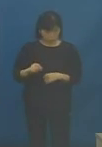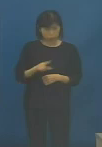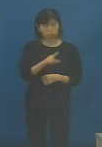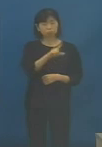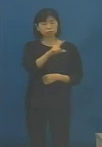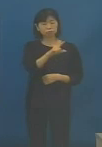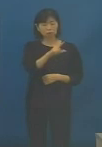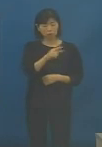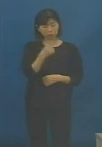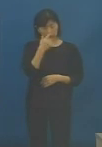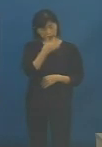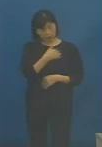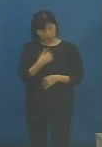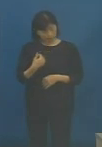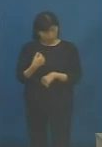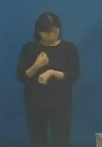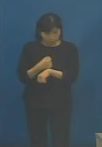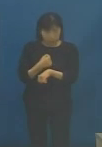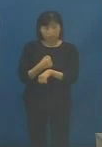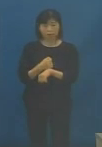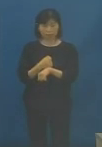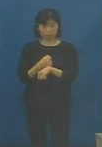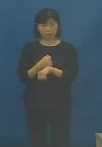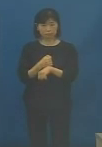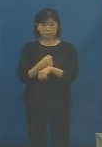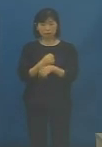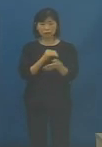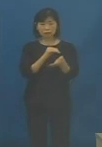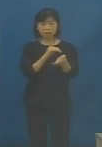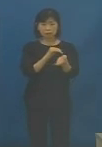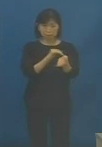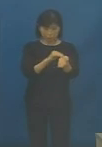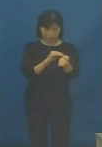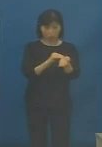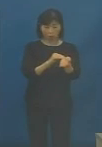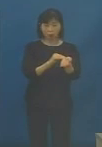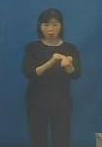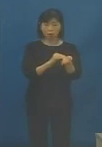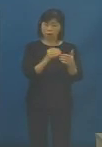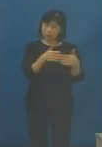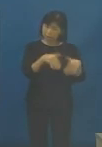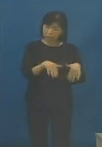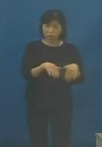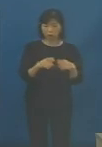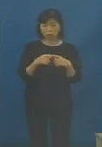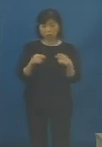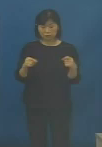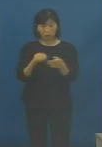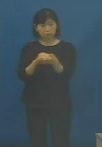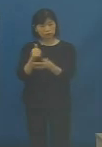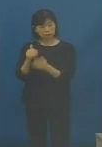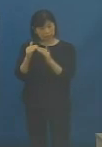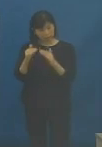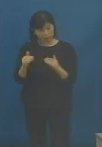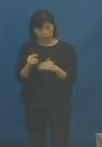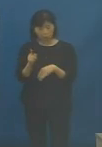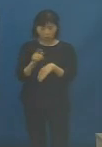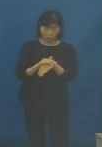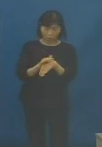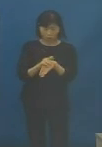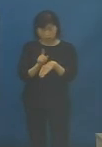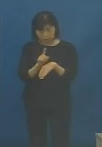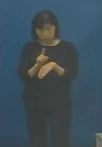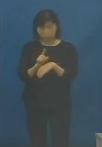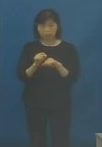を上げたと、いうことで医療機関の日本医師会さんもそうですし、うちもそうですが、何とかしてくれと言って、このお盆の